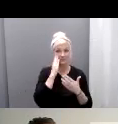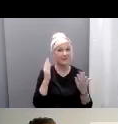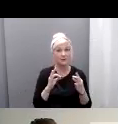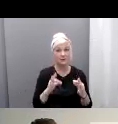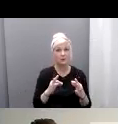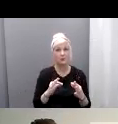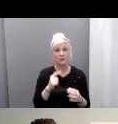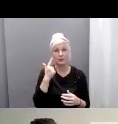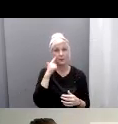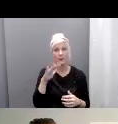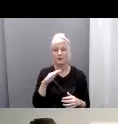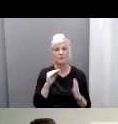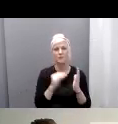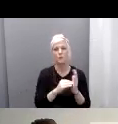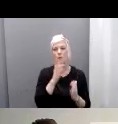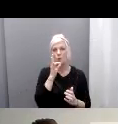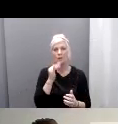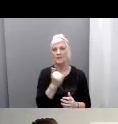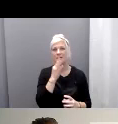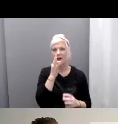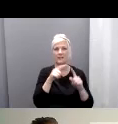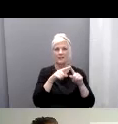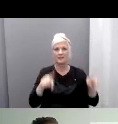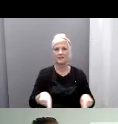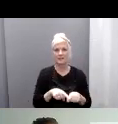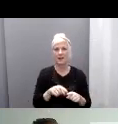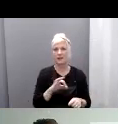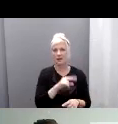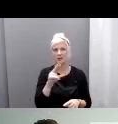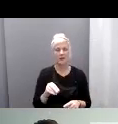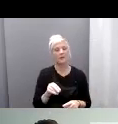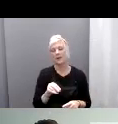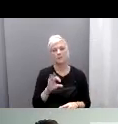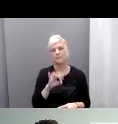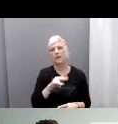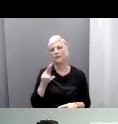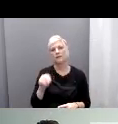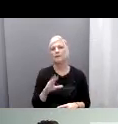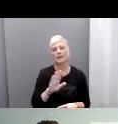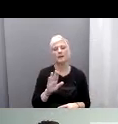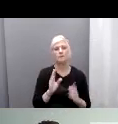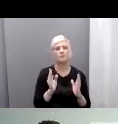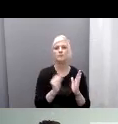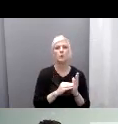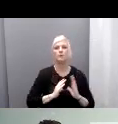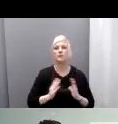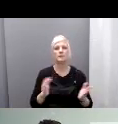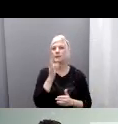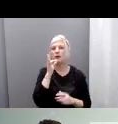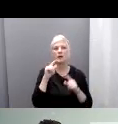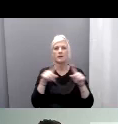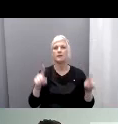var en fråga i enkäten, Hanna, eller hur? Nej, precis. Det var inte en fråga i enkäten,